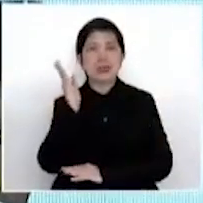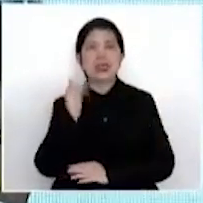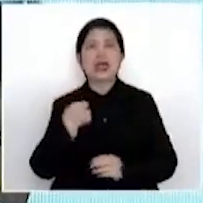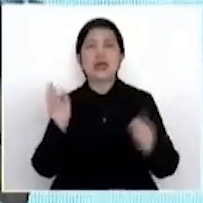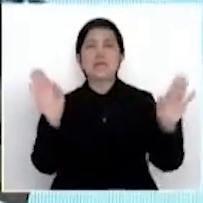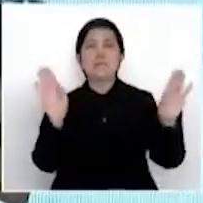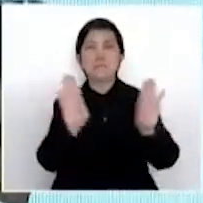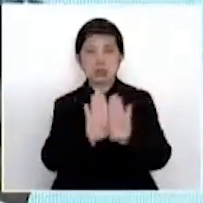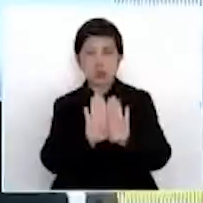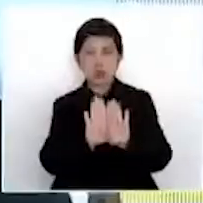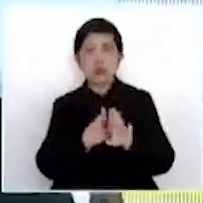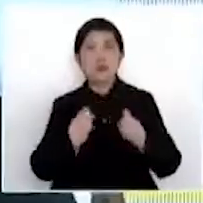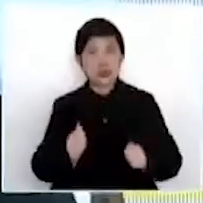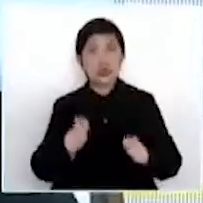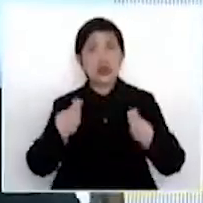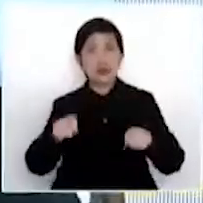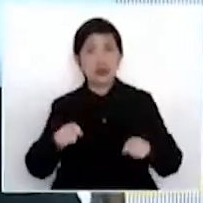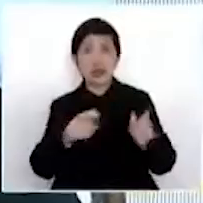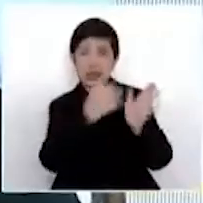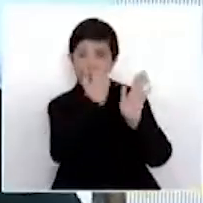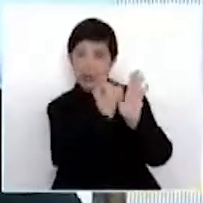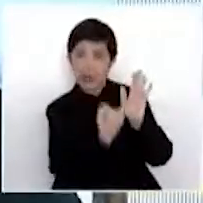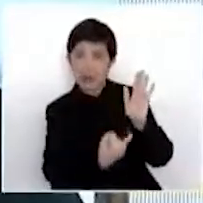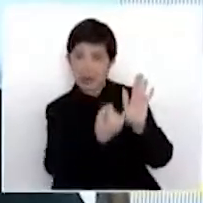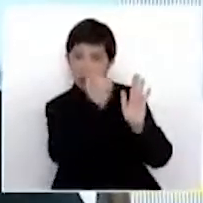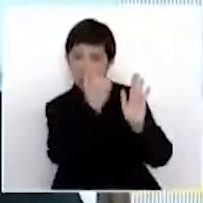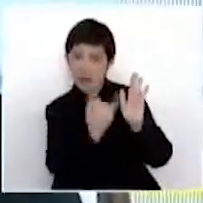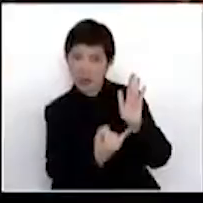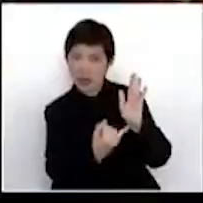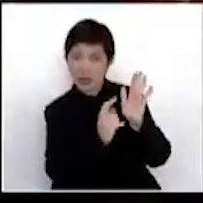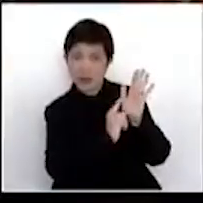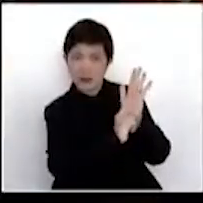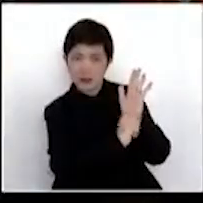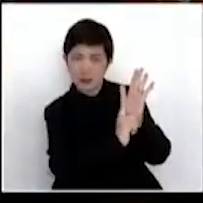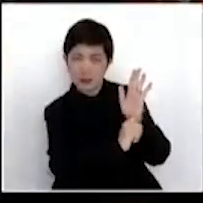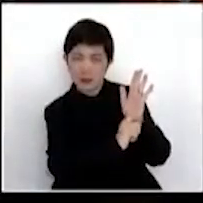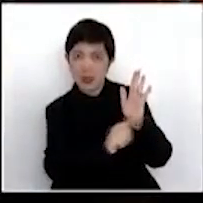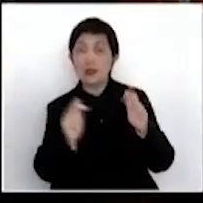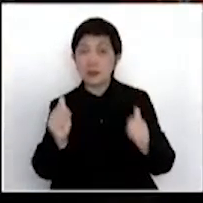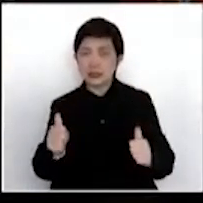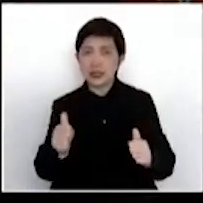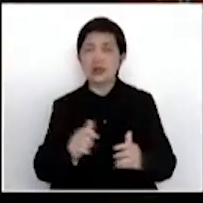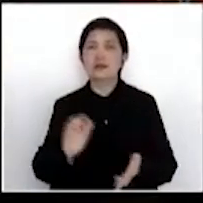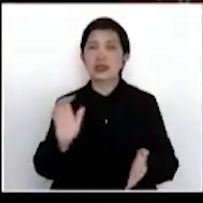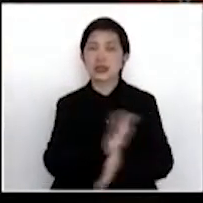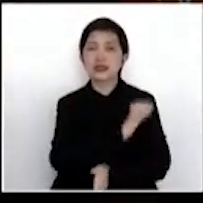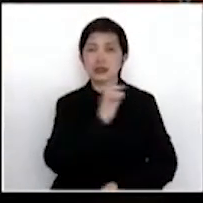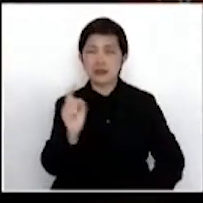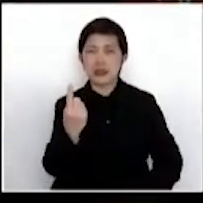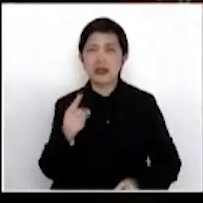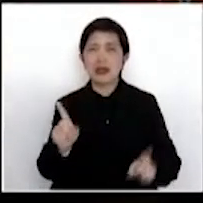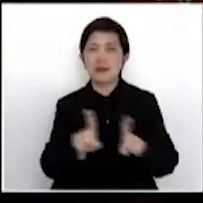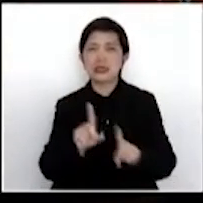menggunakan visualisasi berupa gambar at pada kesempatan pertama kami berikan kepada